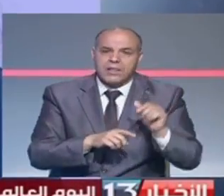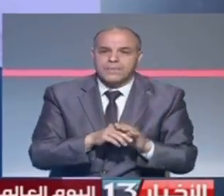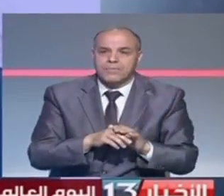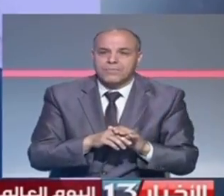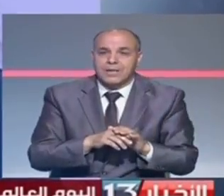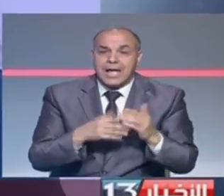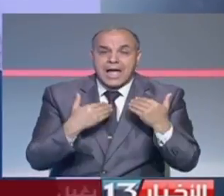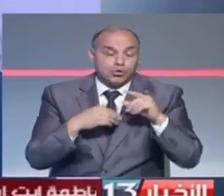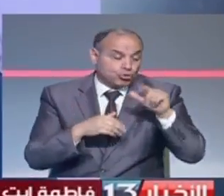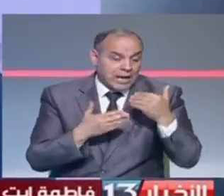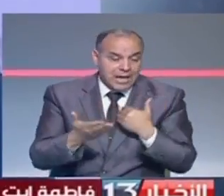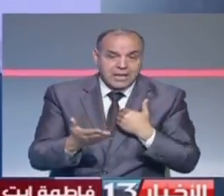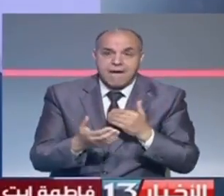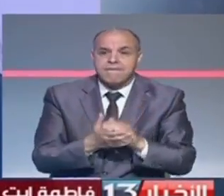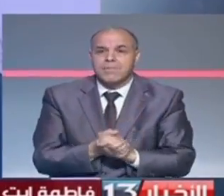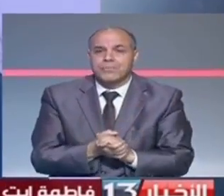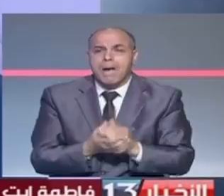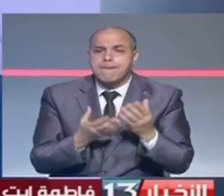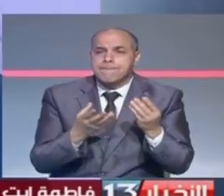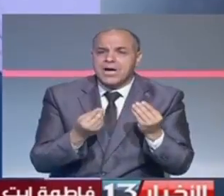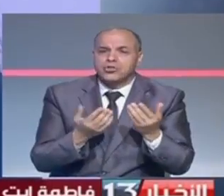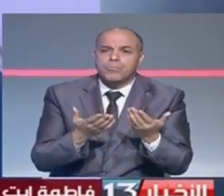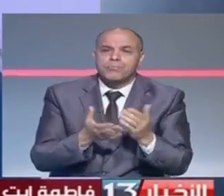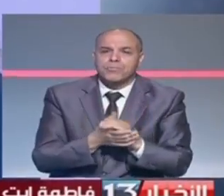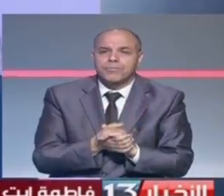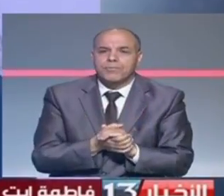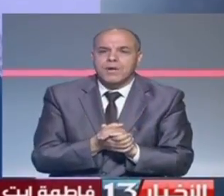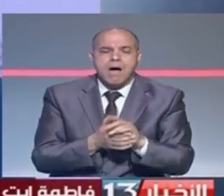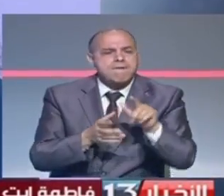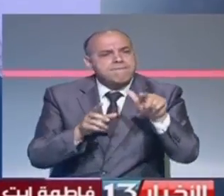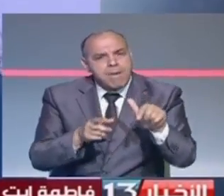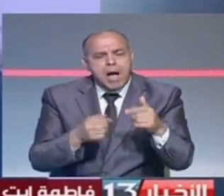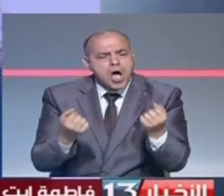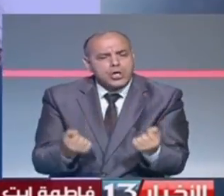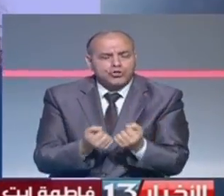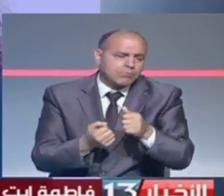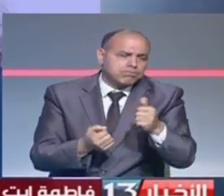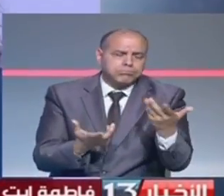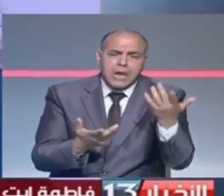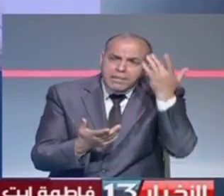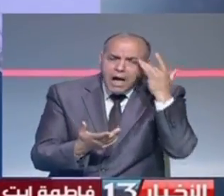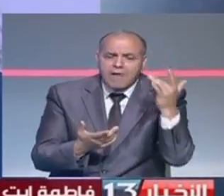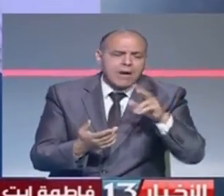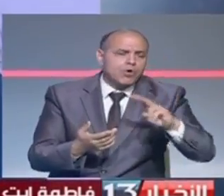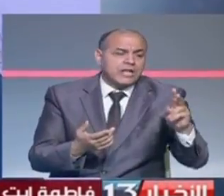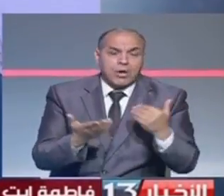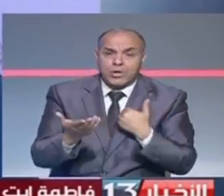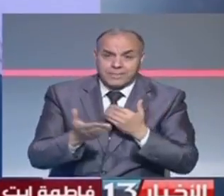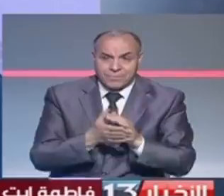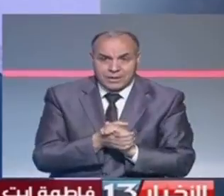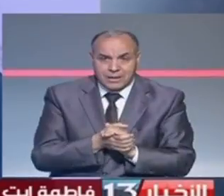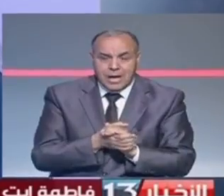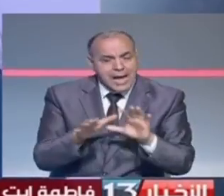نحنا في شهر العربيه عندنا يعني الليزر يكون اه انشطه ثقافيه مختلفه مع